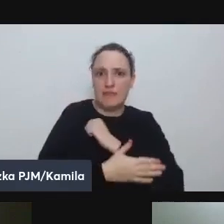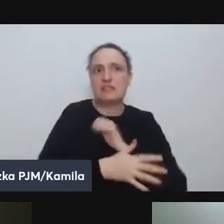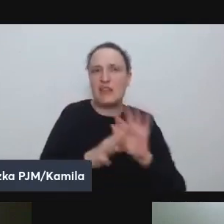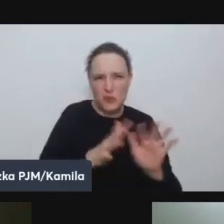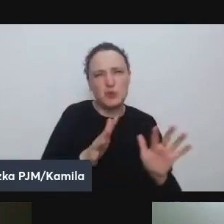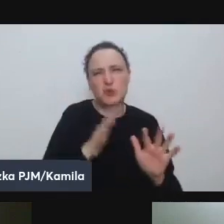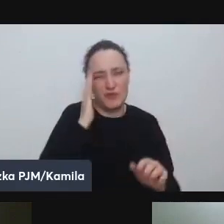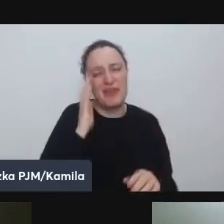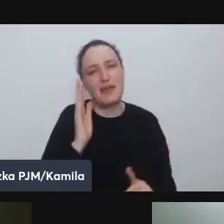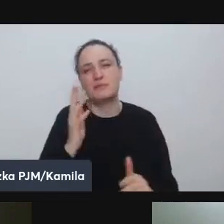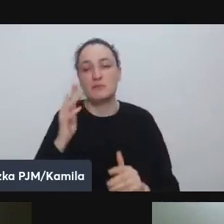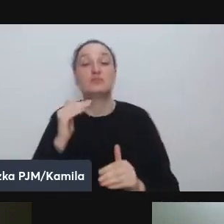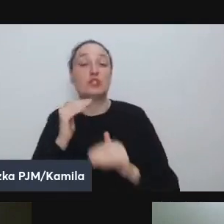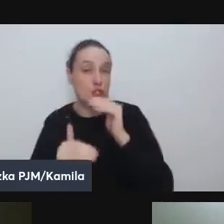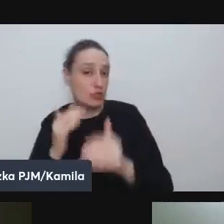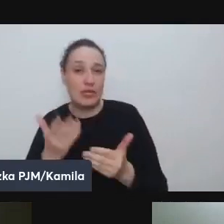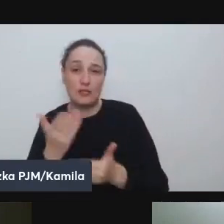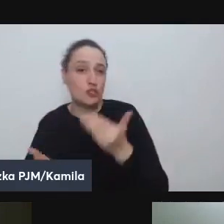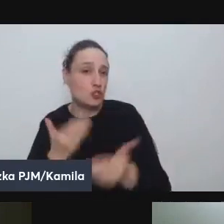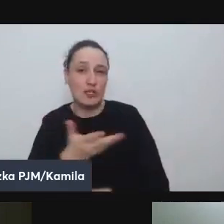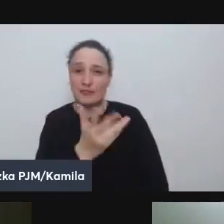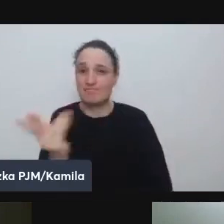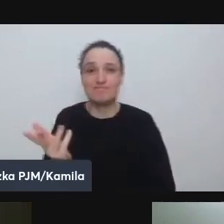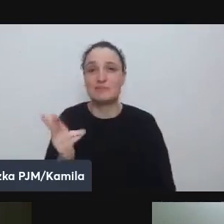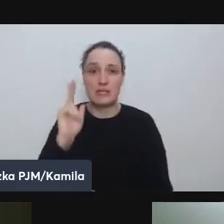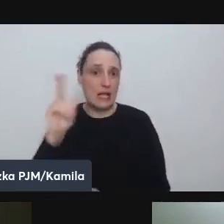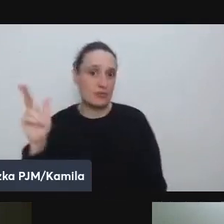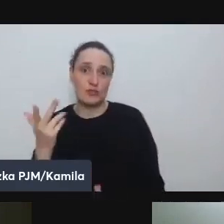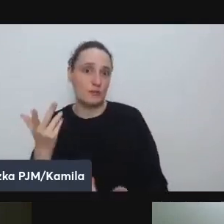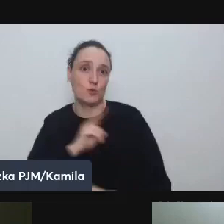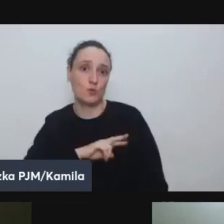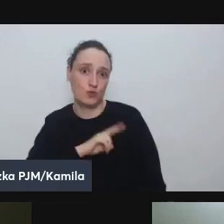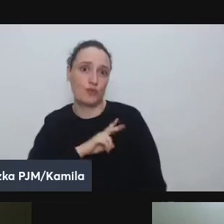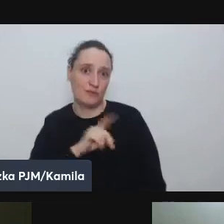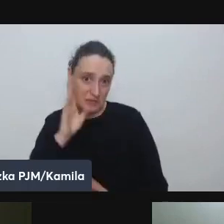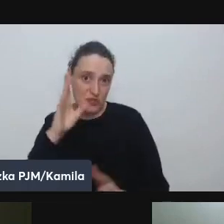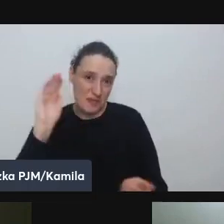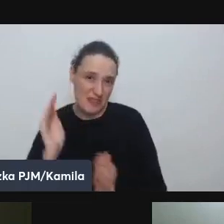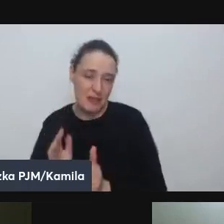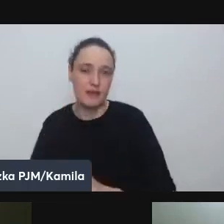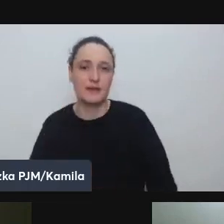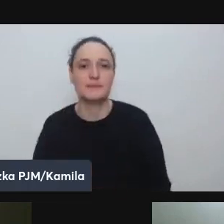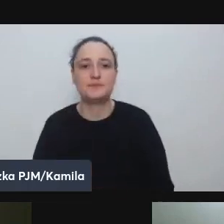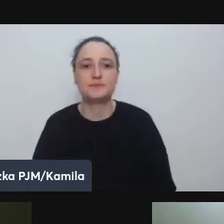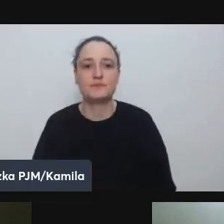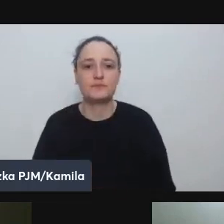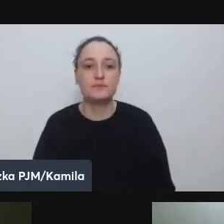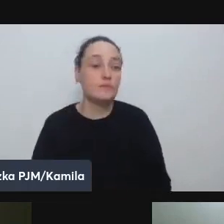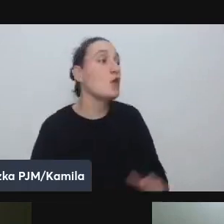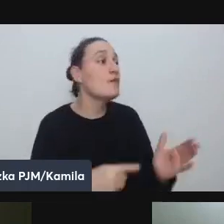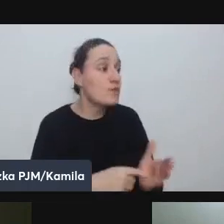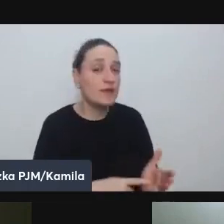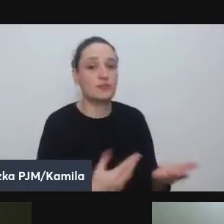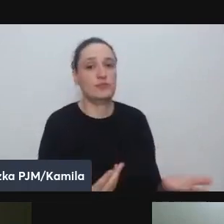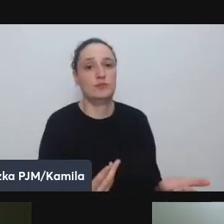uczniom i uczennicom w Polsce. A teraz tak myślałam sobie, tylko chciałam dodać, że za to pozytywny aspekt może całej sytuacji jest